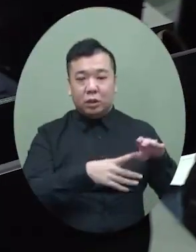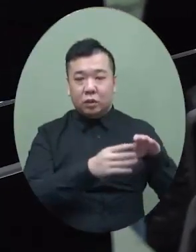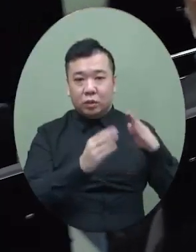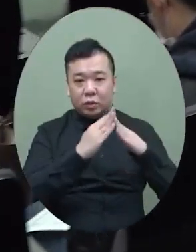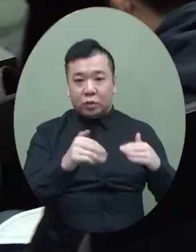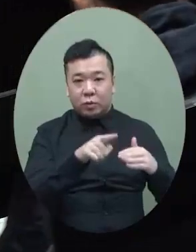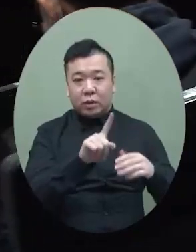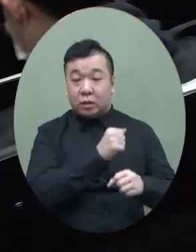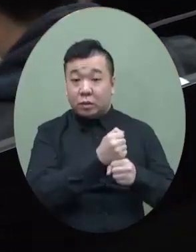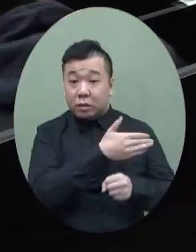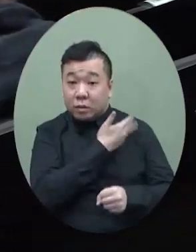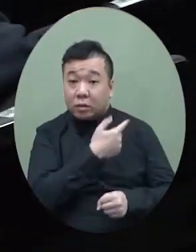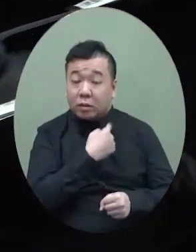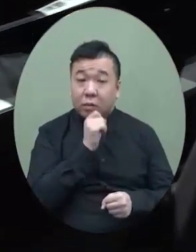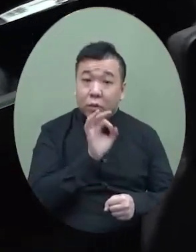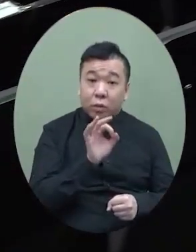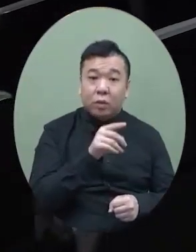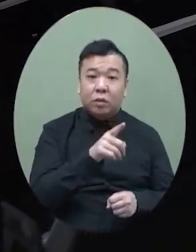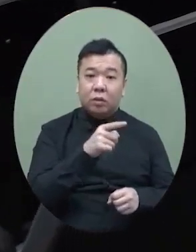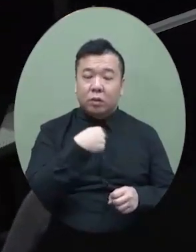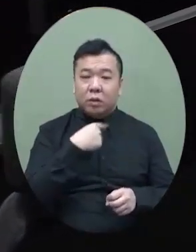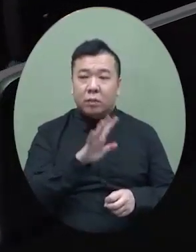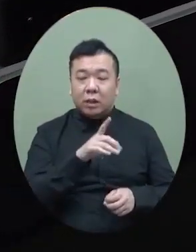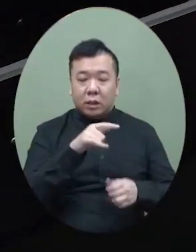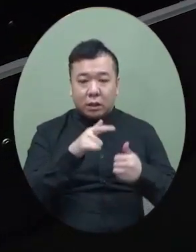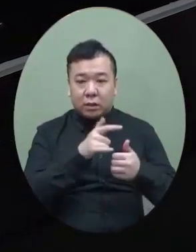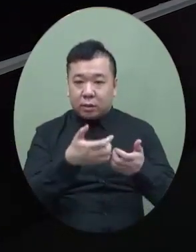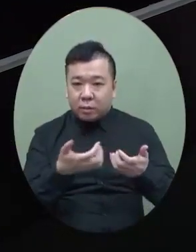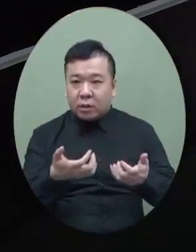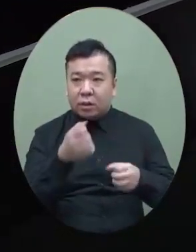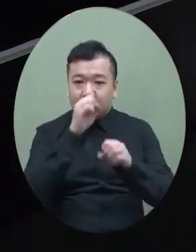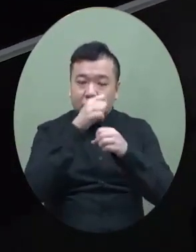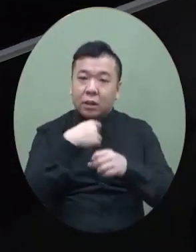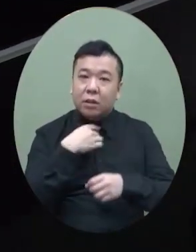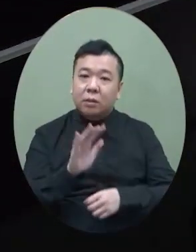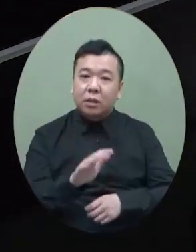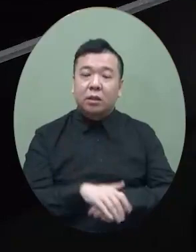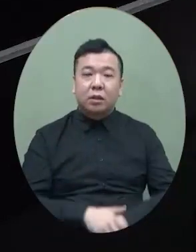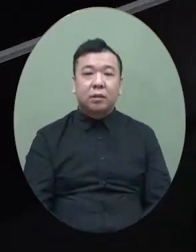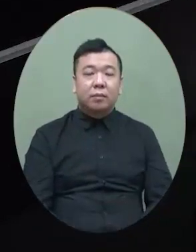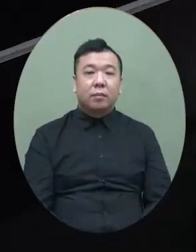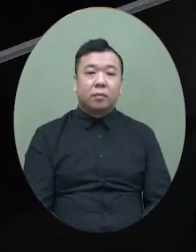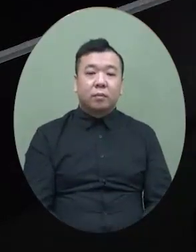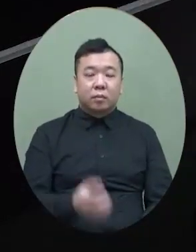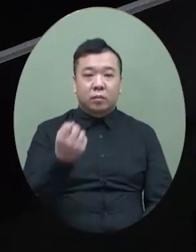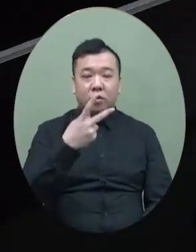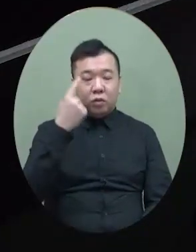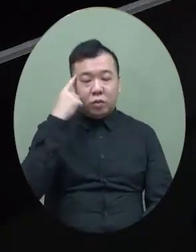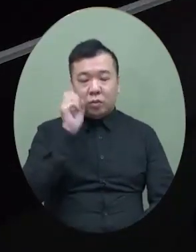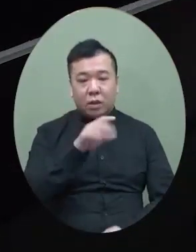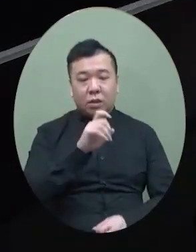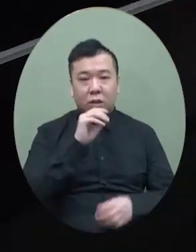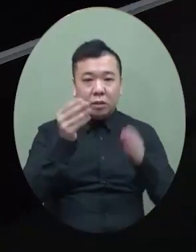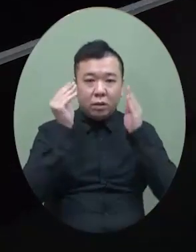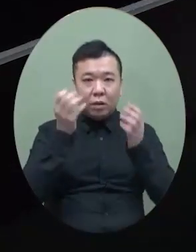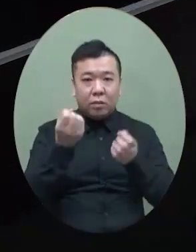一啲嘅職員喺度嘅咧？佢哋需唔需要話做檢疫啊，或者任何檢測咁樣樣？另外都想問翻因為有消息話